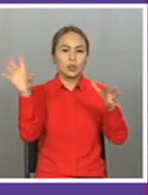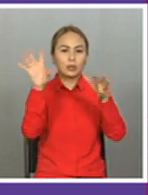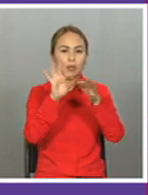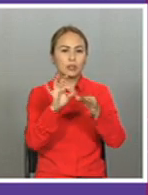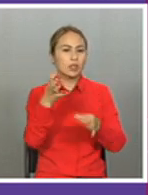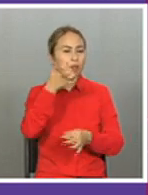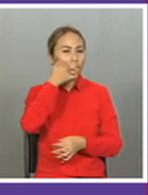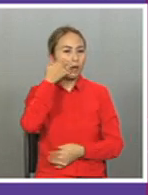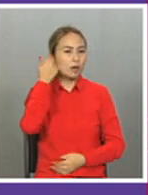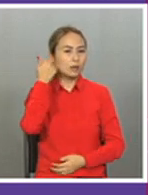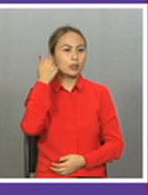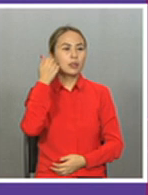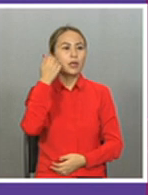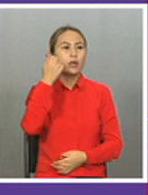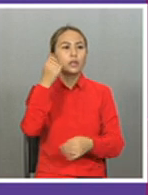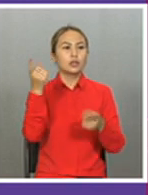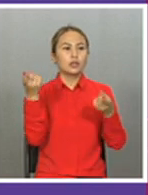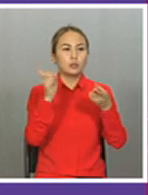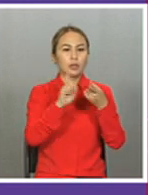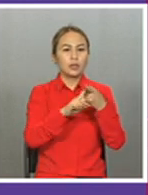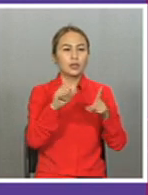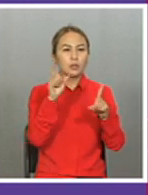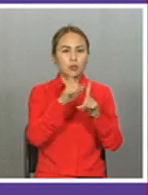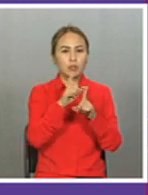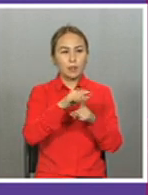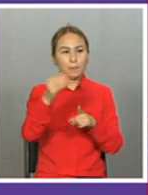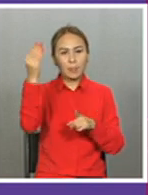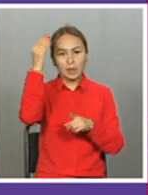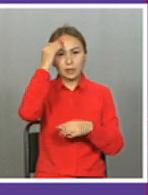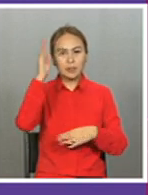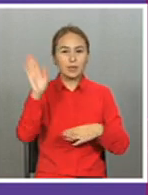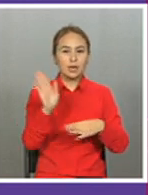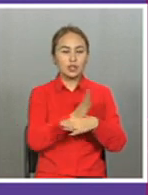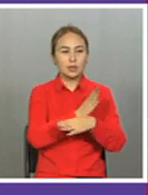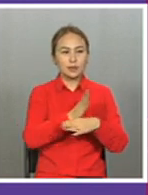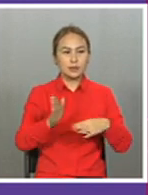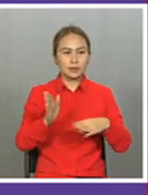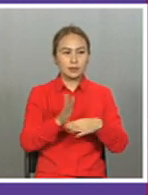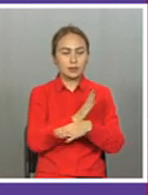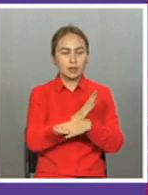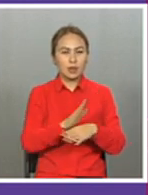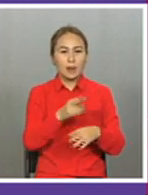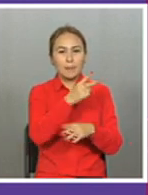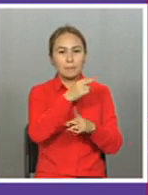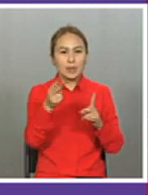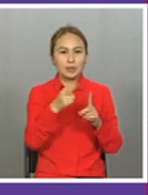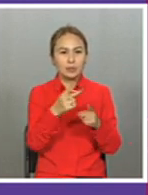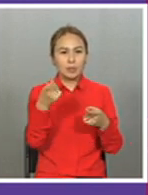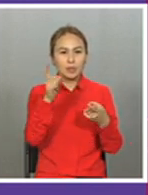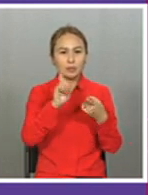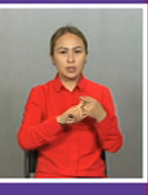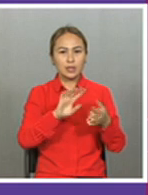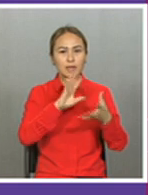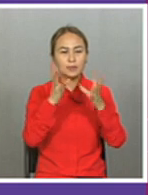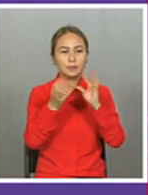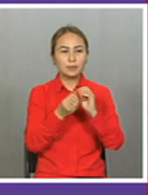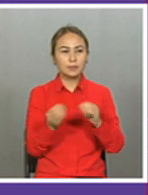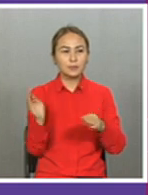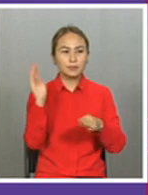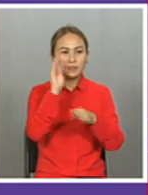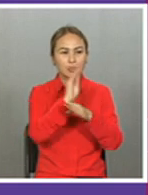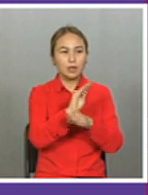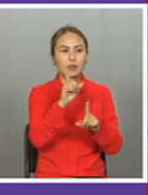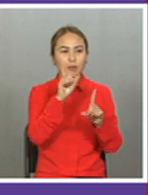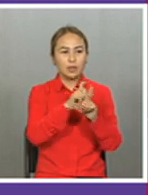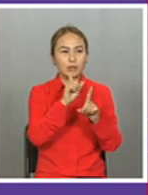арқылы түбірлес сөздердің мағынасын ажыратасыңдар. Мәтін мазмұны бойынша пікір білдіруге